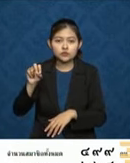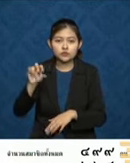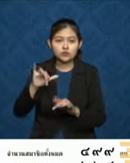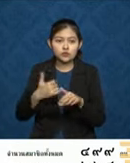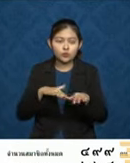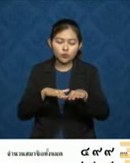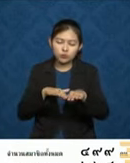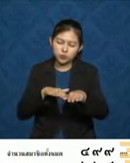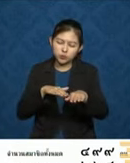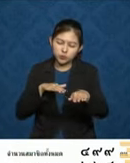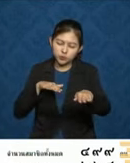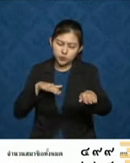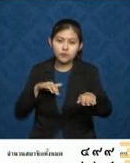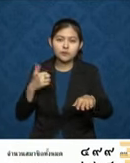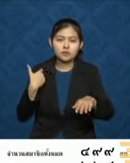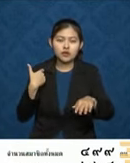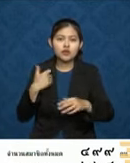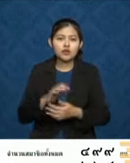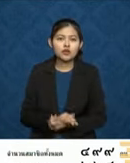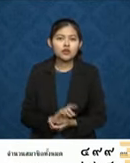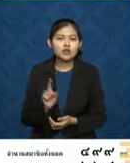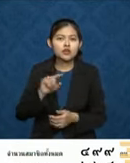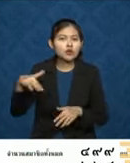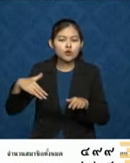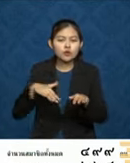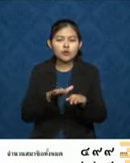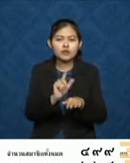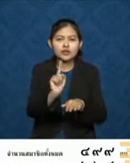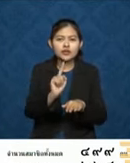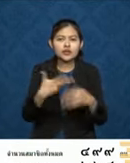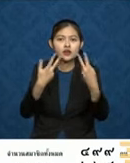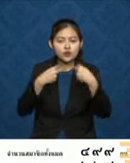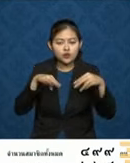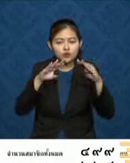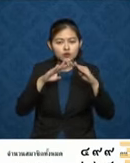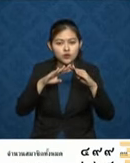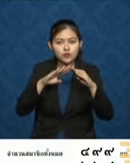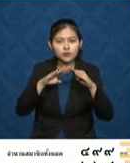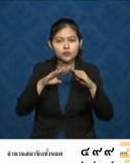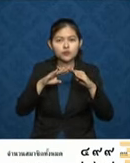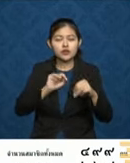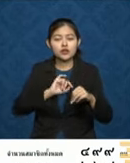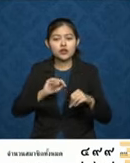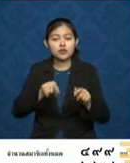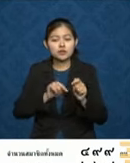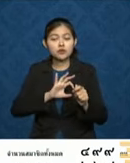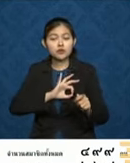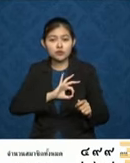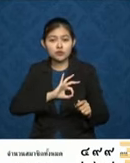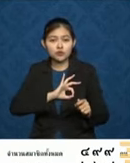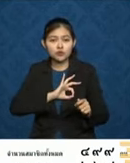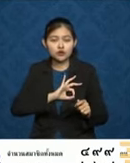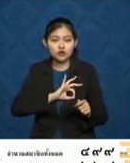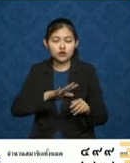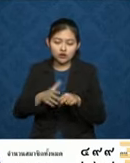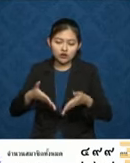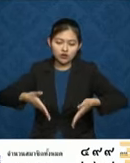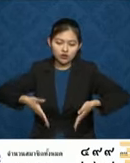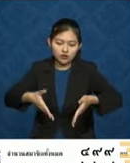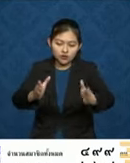รถติดเป็นจำนวนมากเป็นรถที่มาจากพุทธมณฑลนครปฐมผ่านตลาดสดธนบุรีมุ่งหน้าสู่ถนน